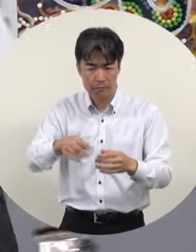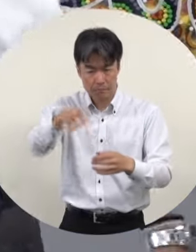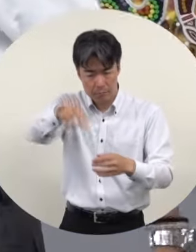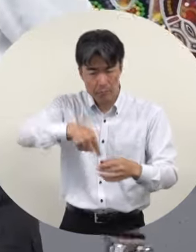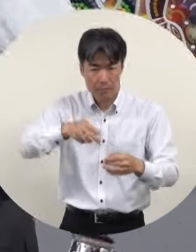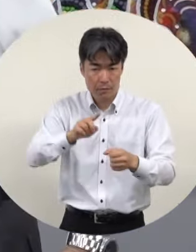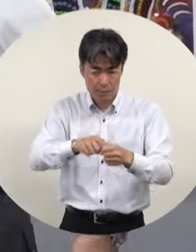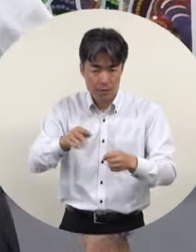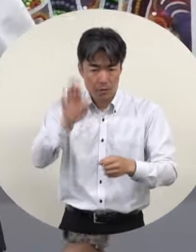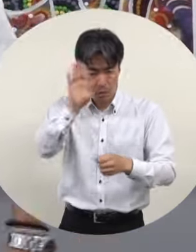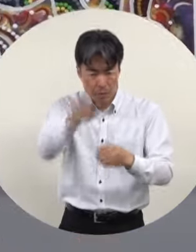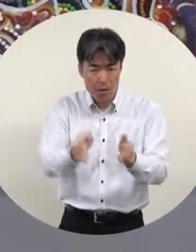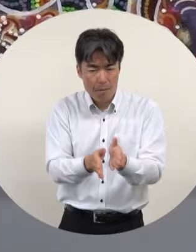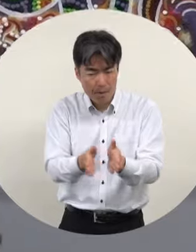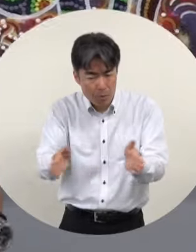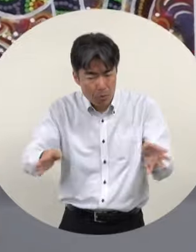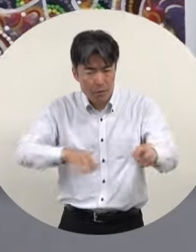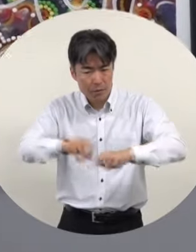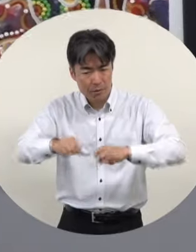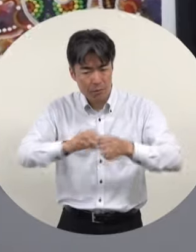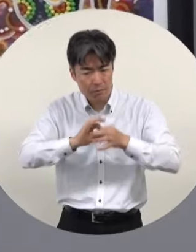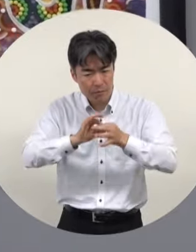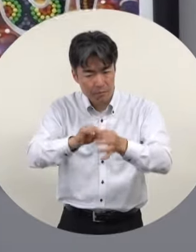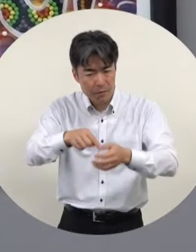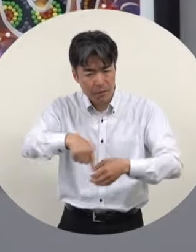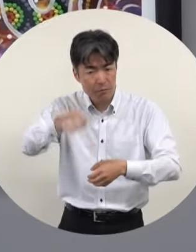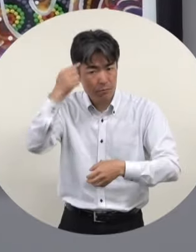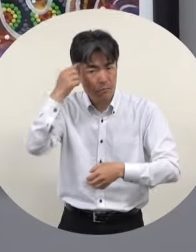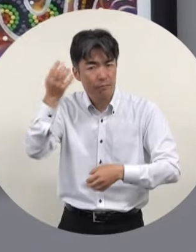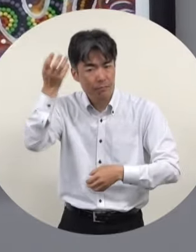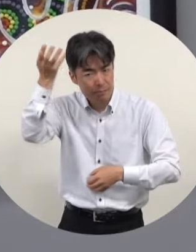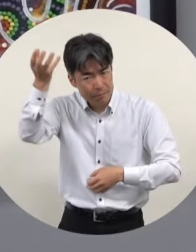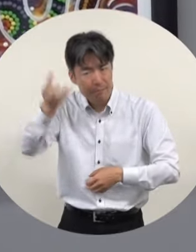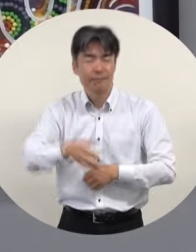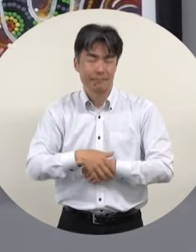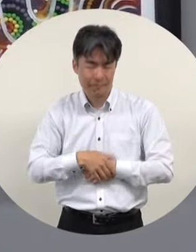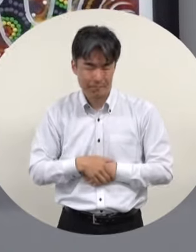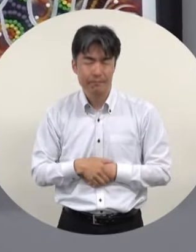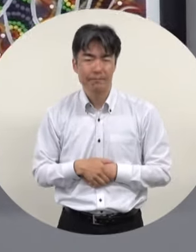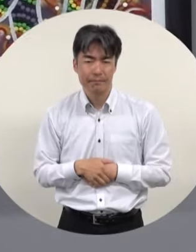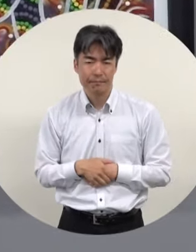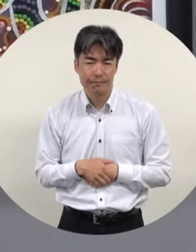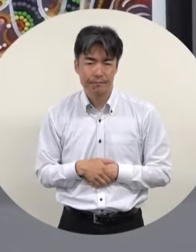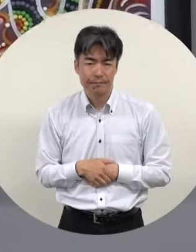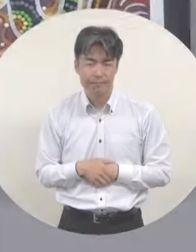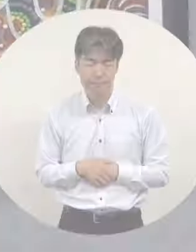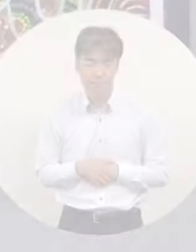地域となるために、今後も幅広い活動を続けていくことでしょう。